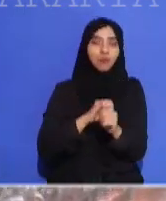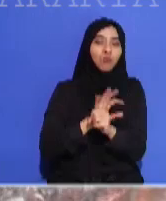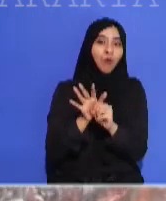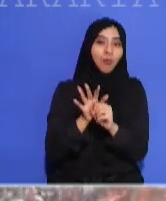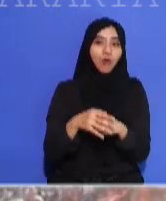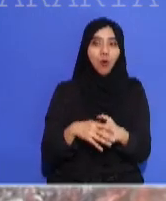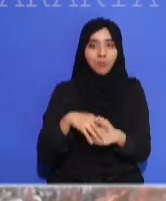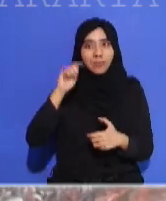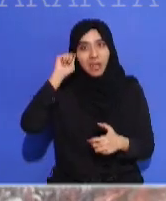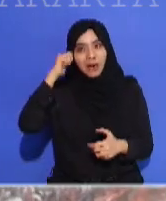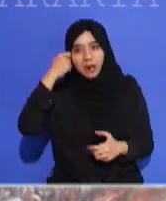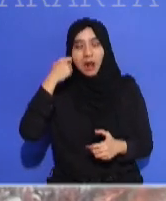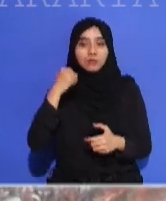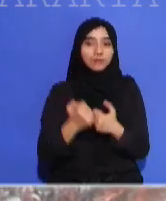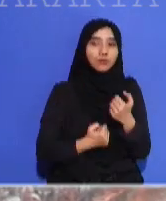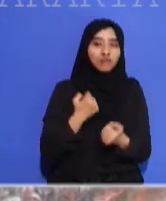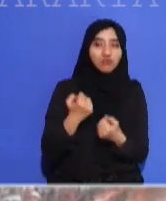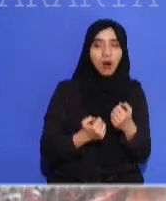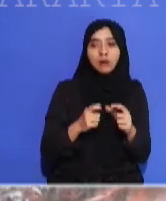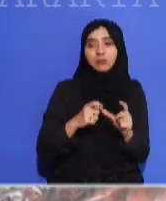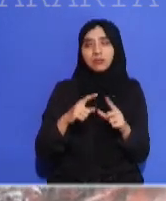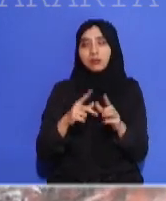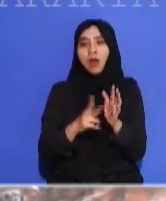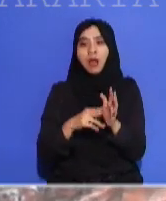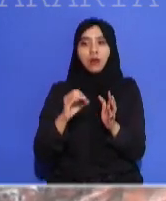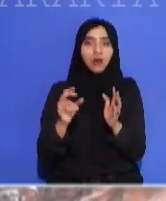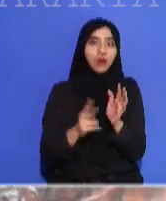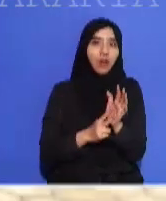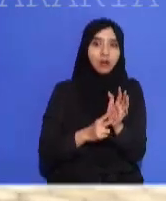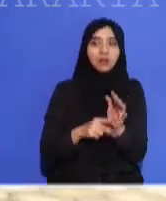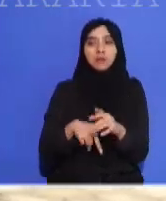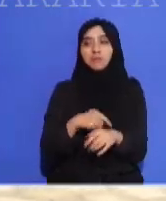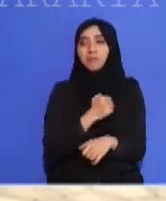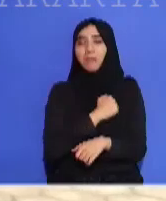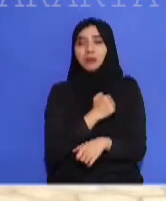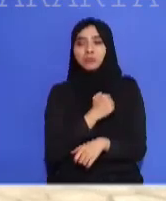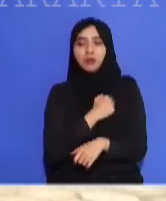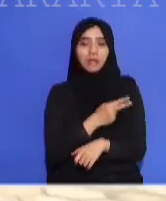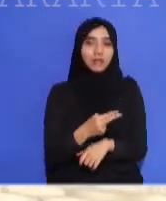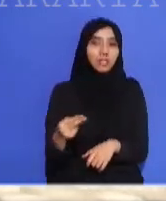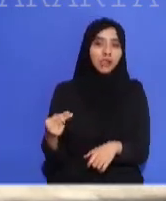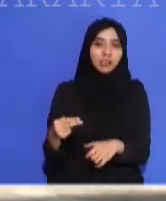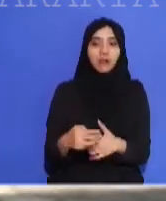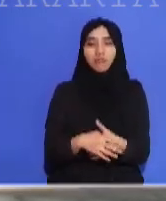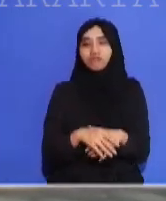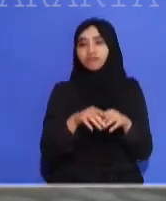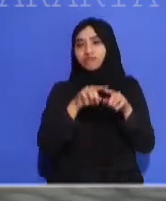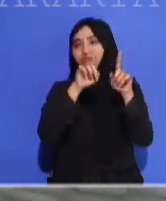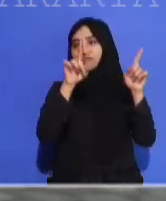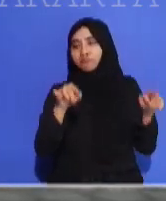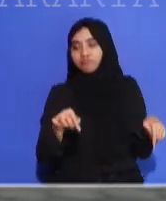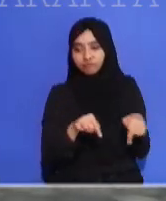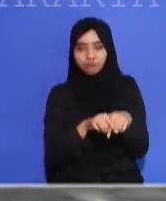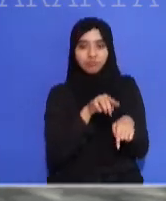pangengetenge jasanipun perjuangan Sanon ing salebeting jagi kamardikan bangsa Indonesia, salajengipun ing papan menika nalika guguripun